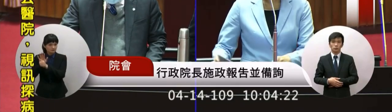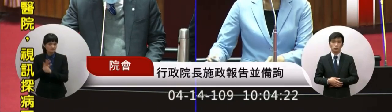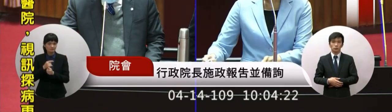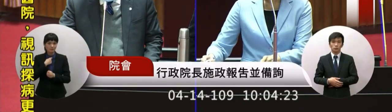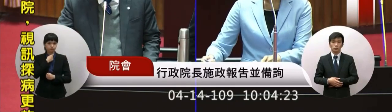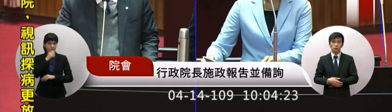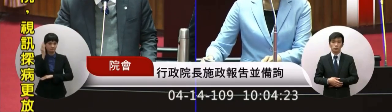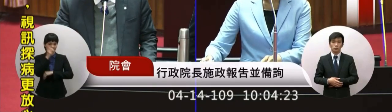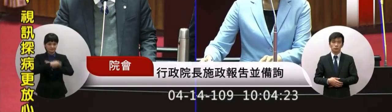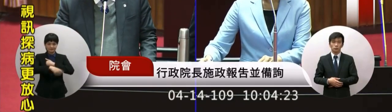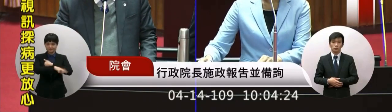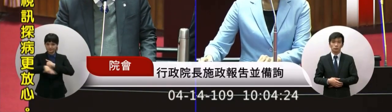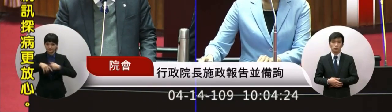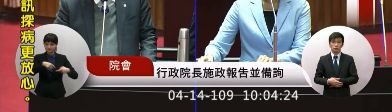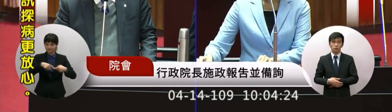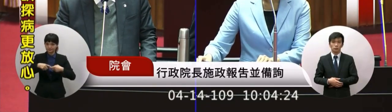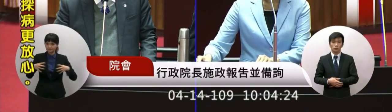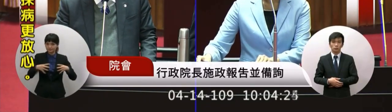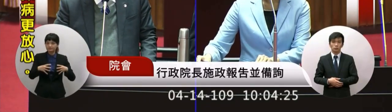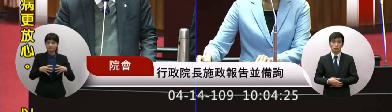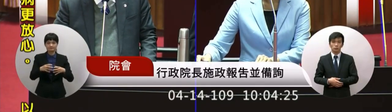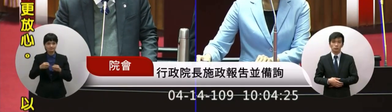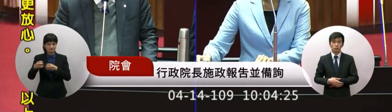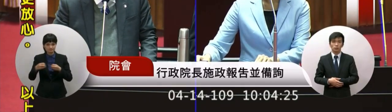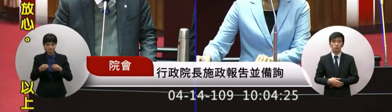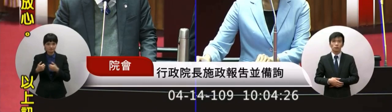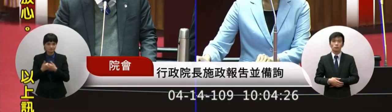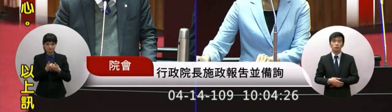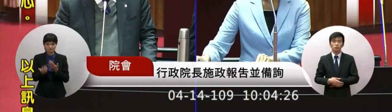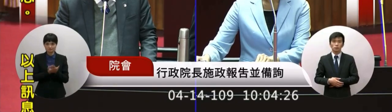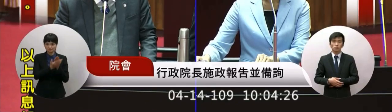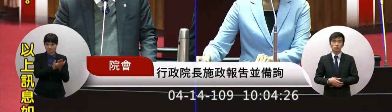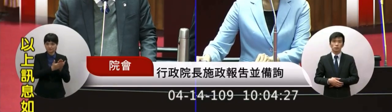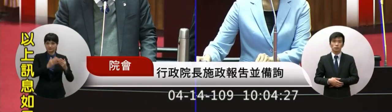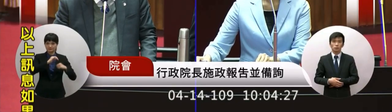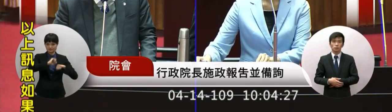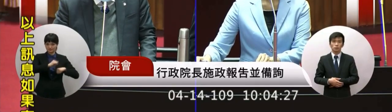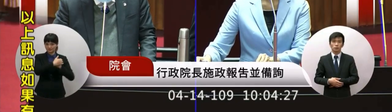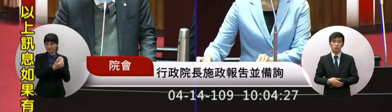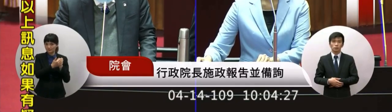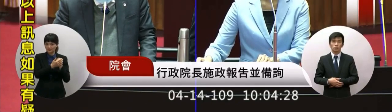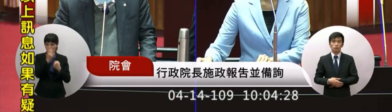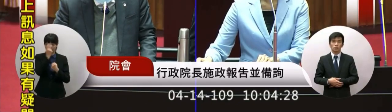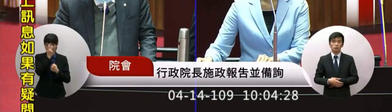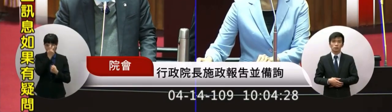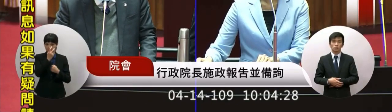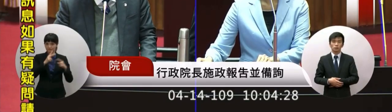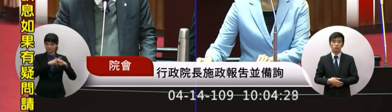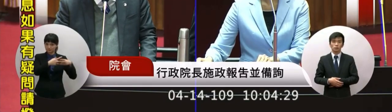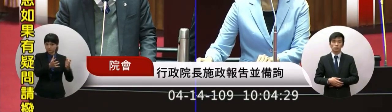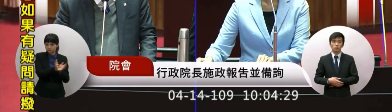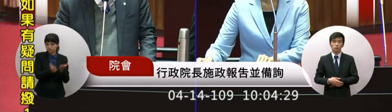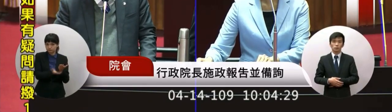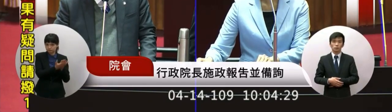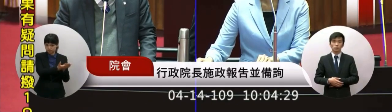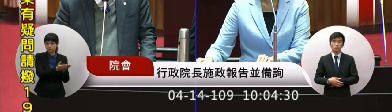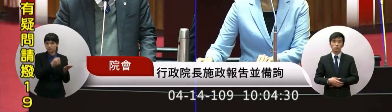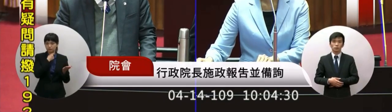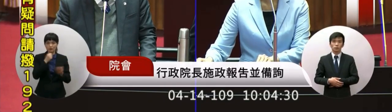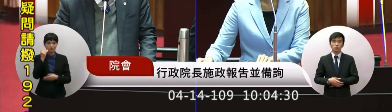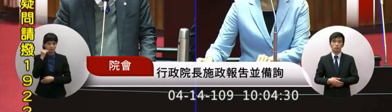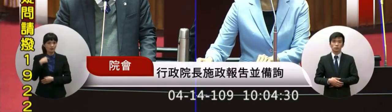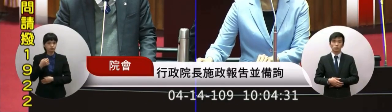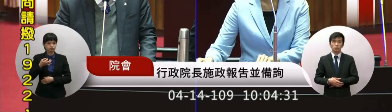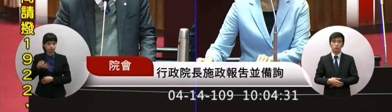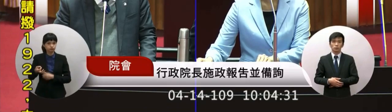到健保的相关审查小组，包括健保会跟共理会。那如果符合付费者意愿，其同时给付